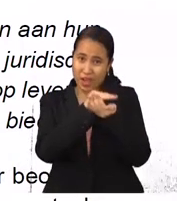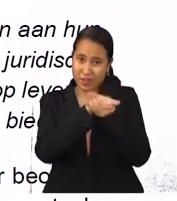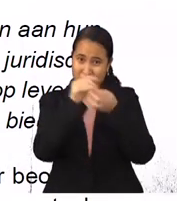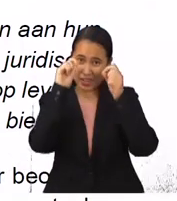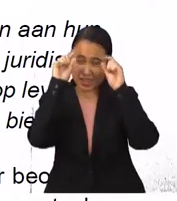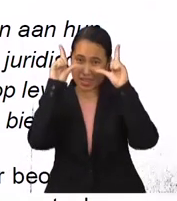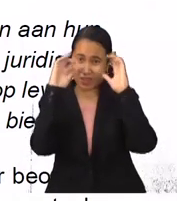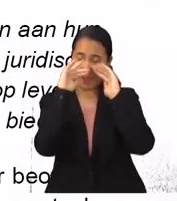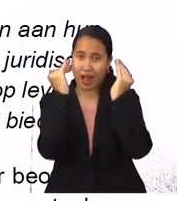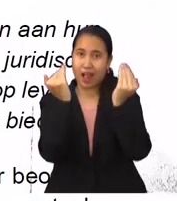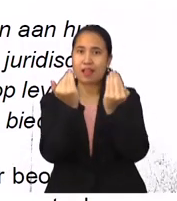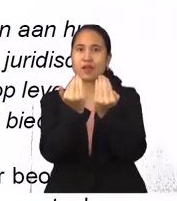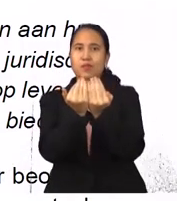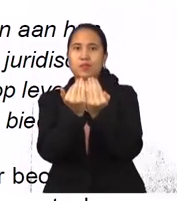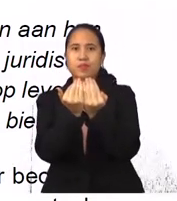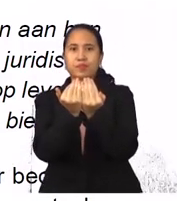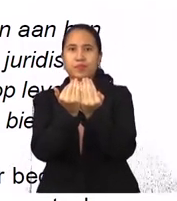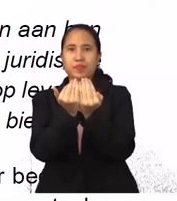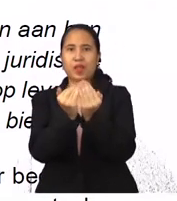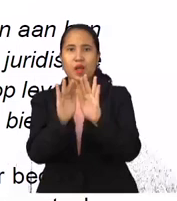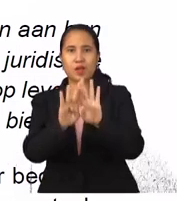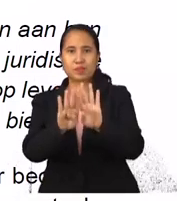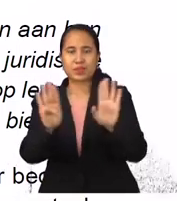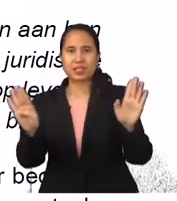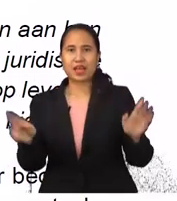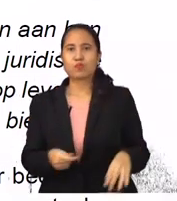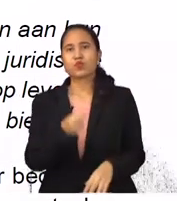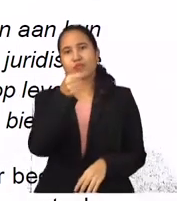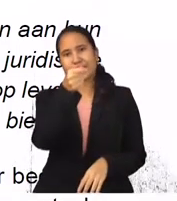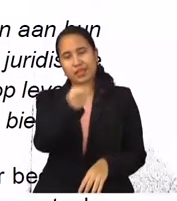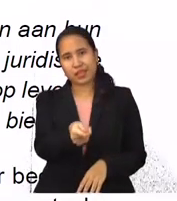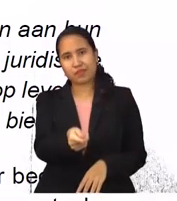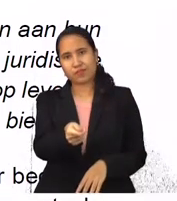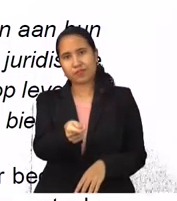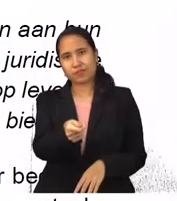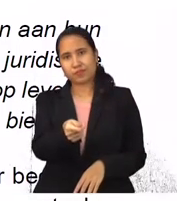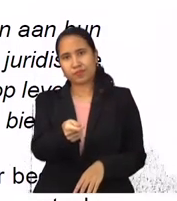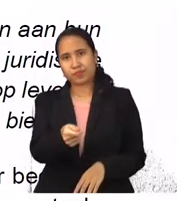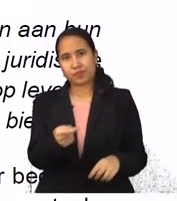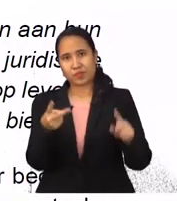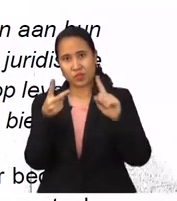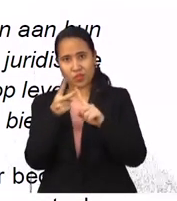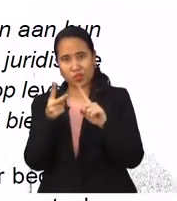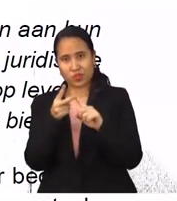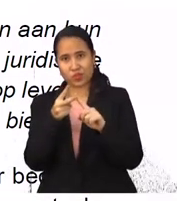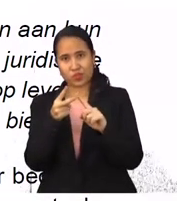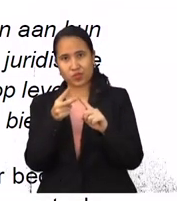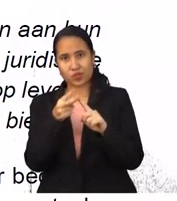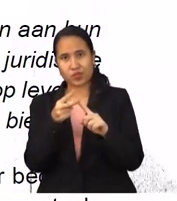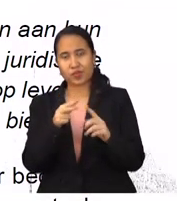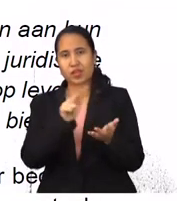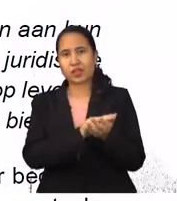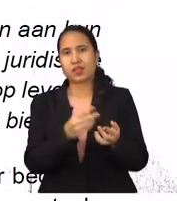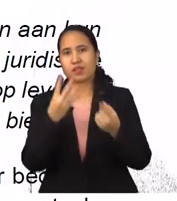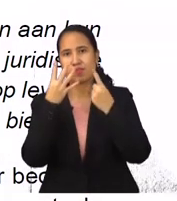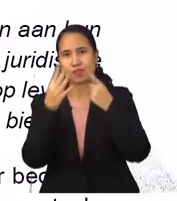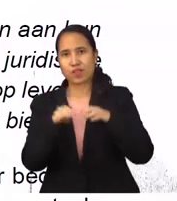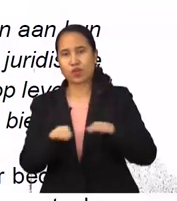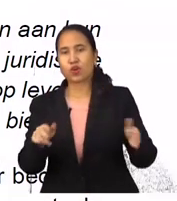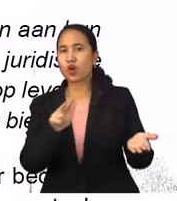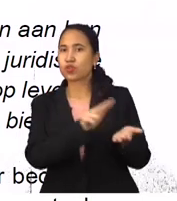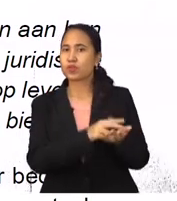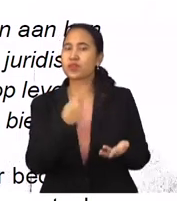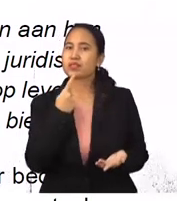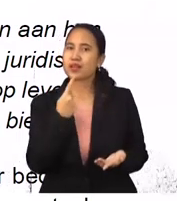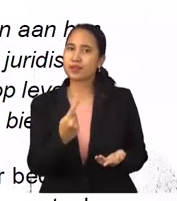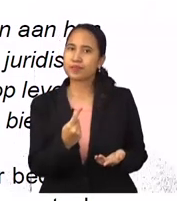algemeen steeds haar bescherming moet worden gegeven. De tweede volzin van artikel 14 van de grondwet